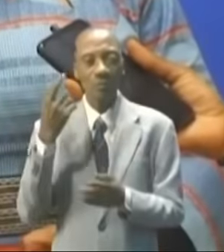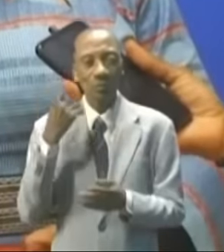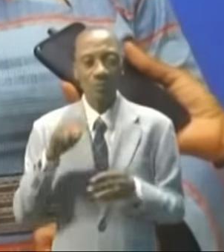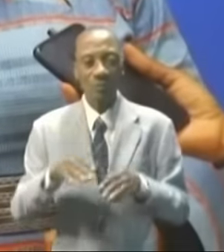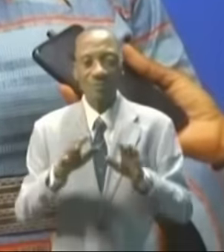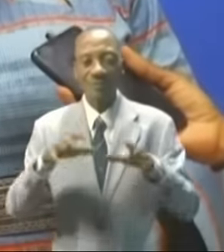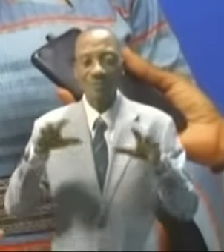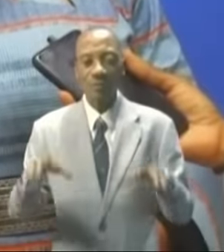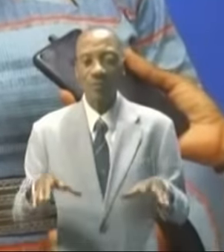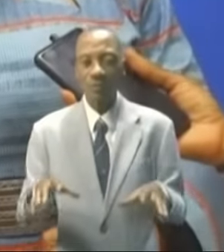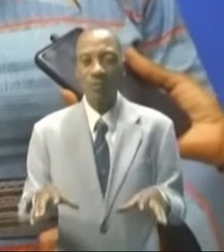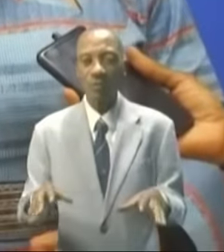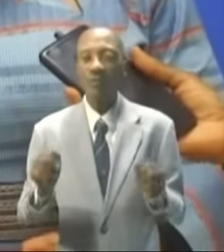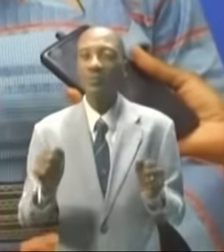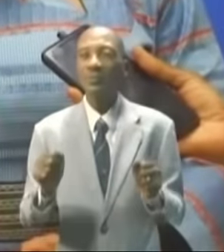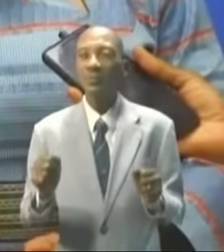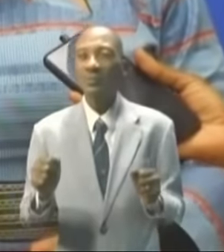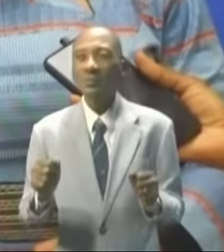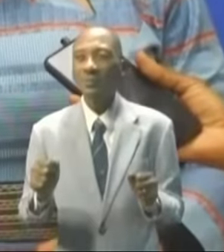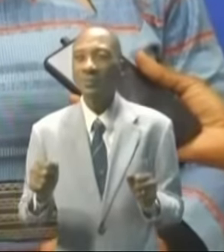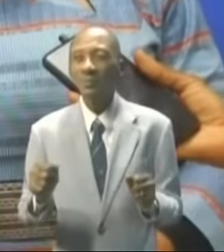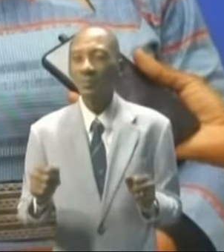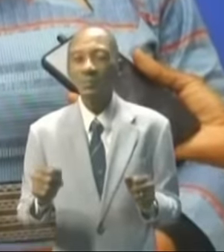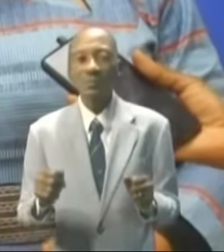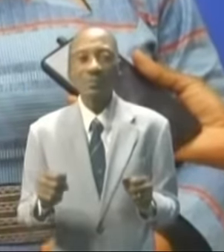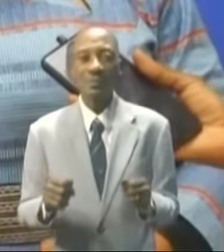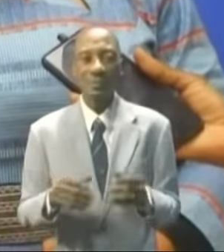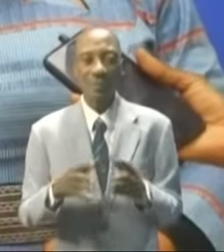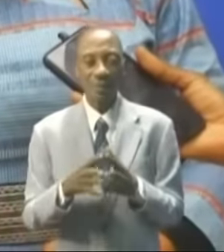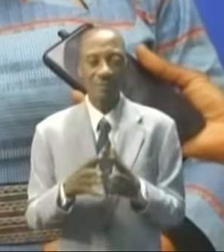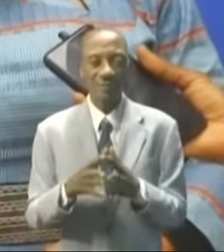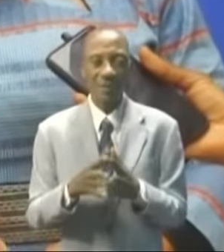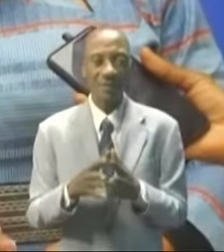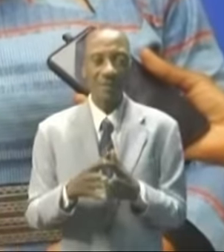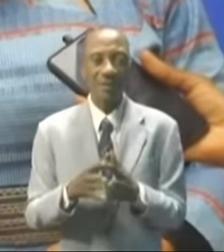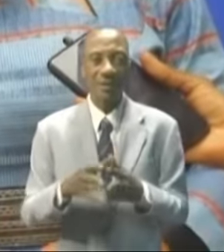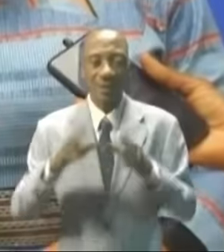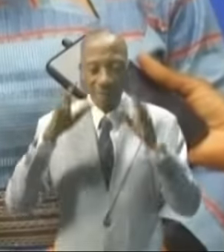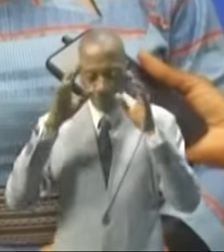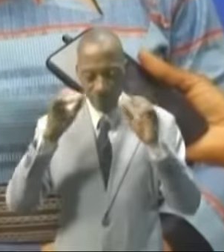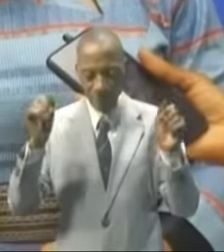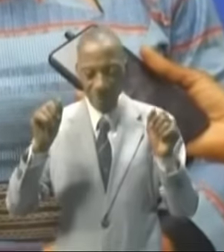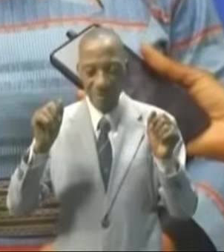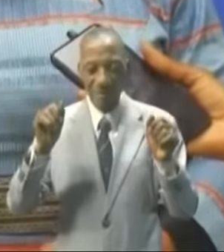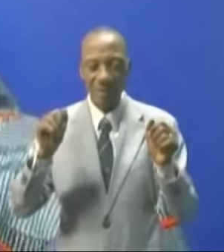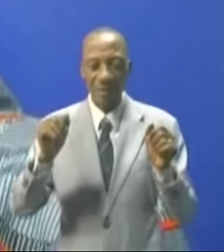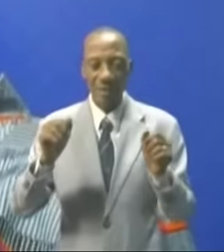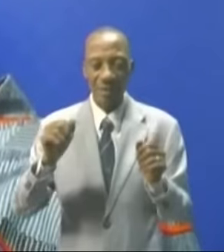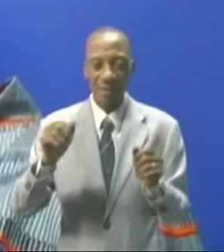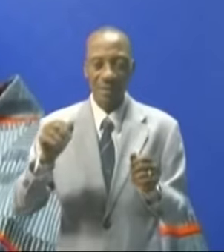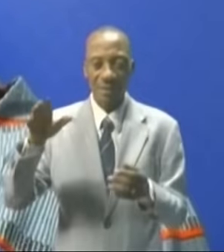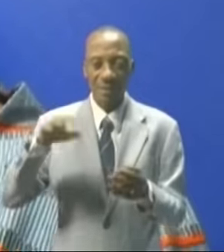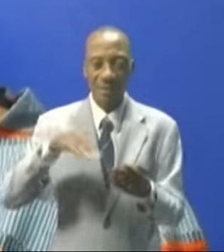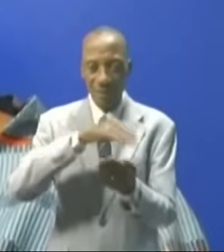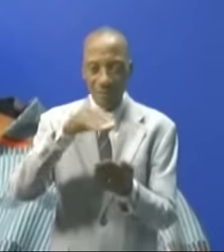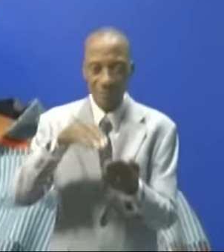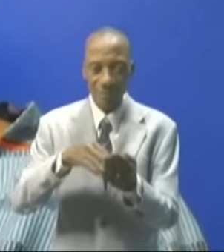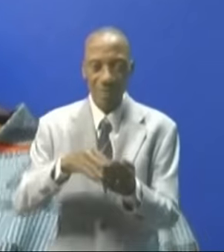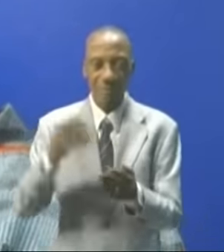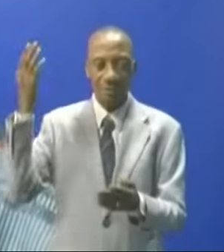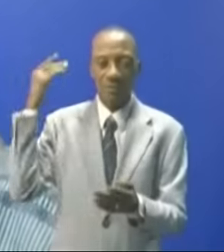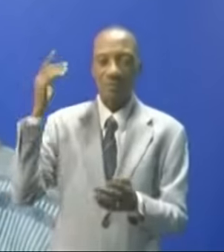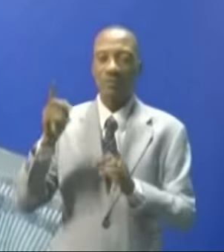chefs d'État lors de la COP 22 à Marrakech, la COP 22 sur le climat. Et nous avons parlé